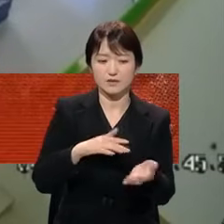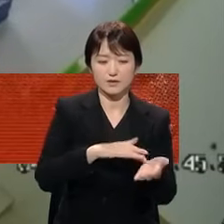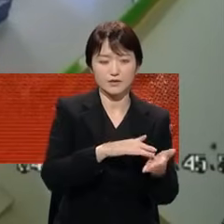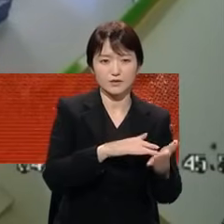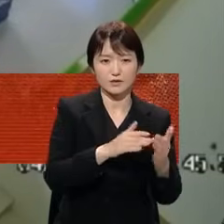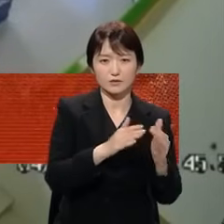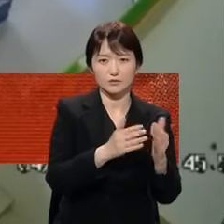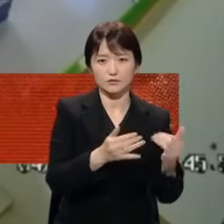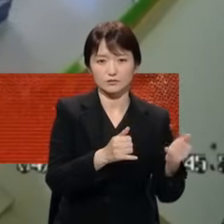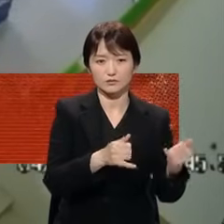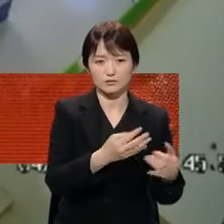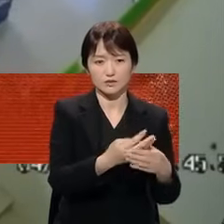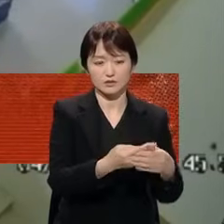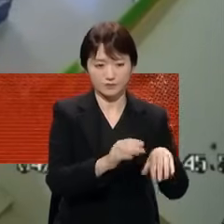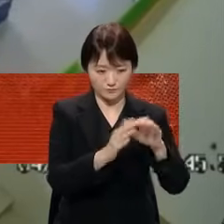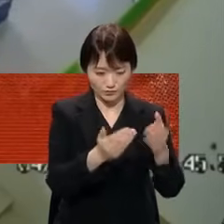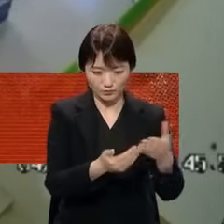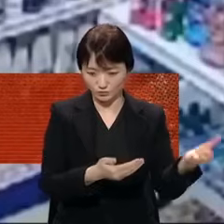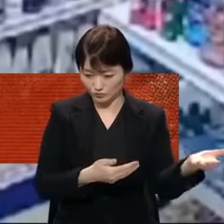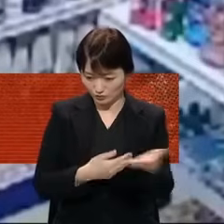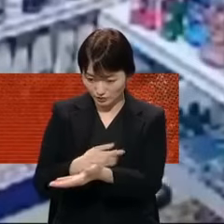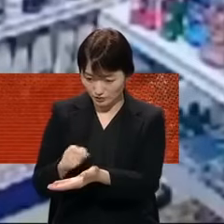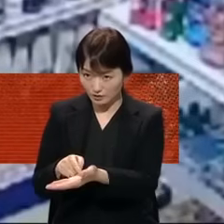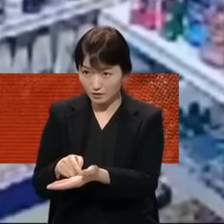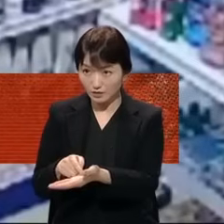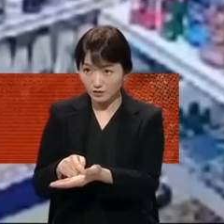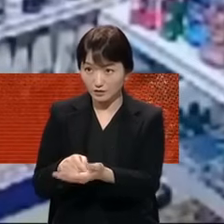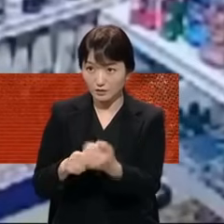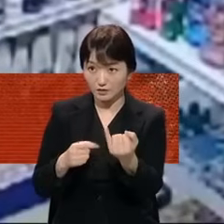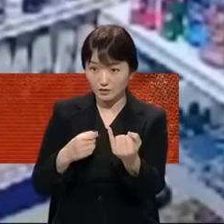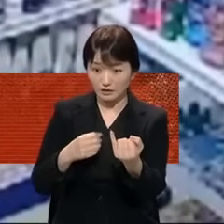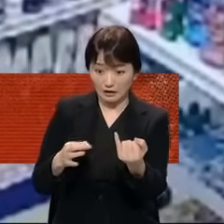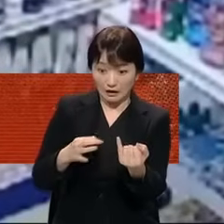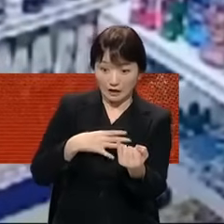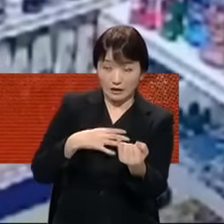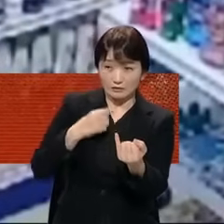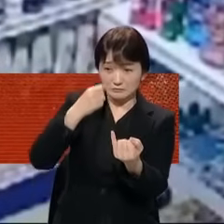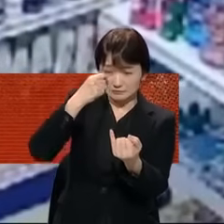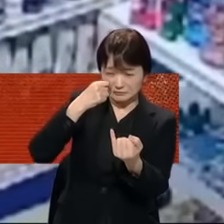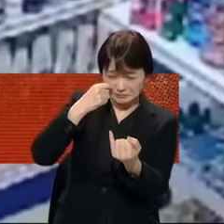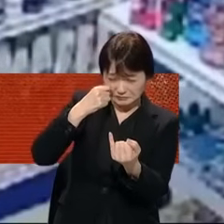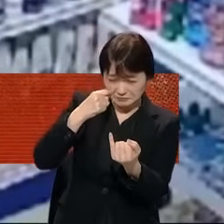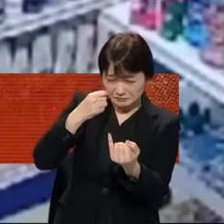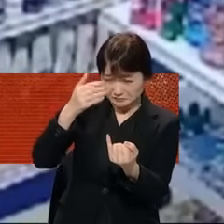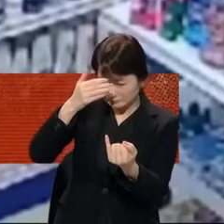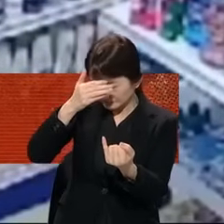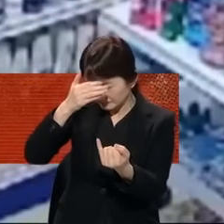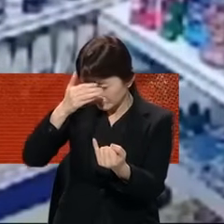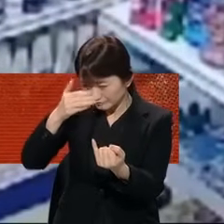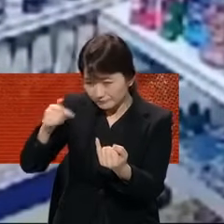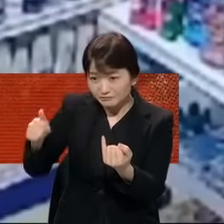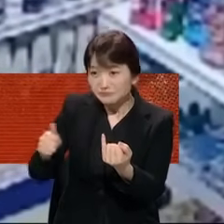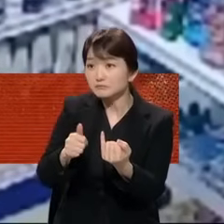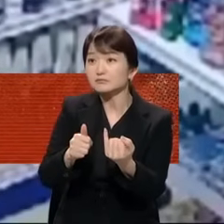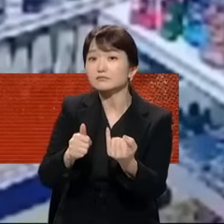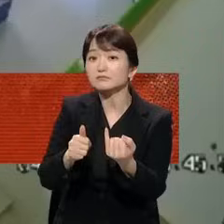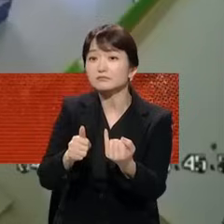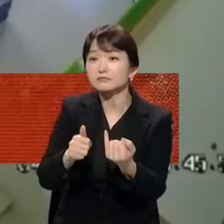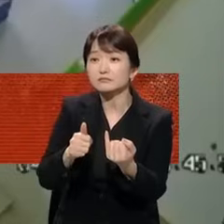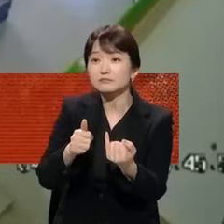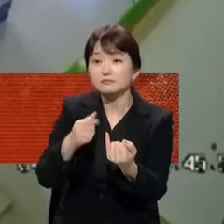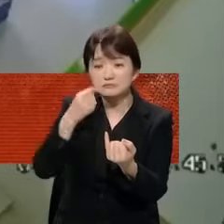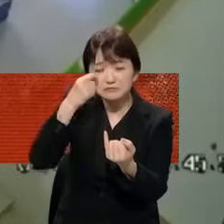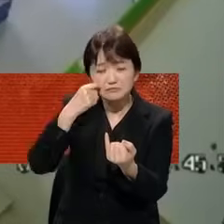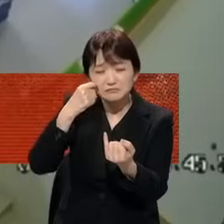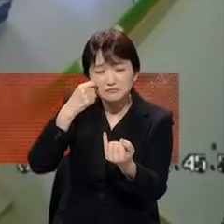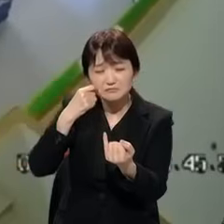있는 현금 다 꺼내달라고 협박했고요. 뭐야 이거? 이런 상황에 놀란 여성이 눈물을 보이니까 이 강도는 여느 강도답지 않게 이 여성을 아주